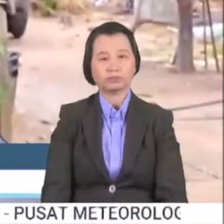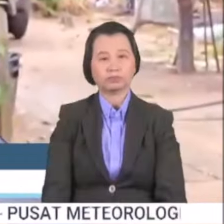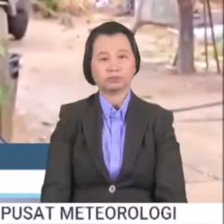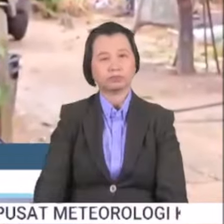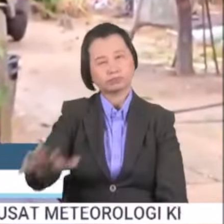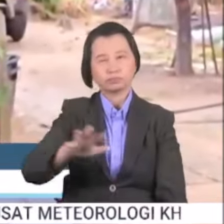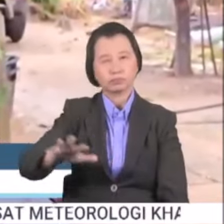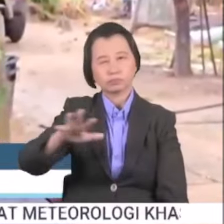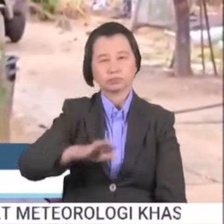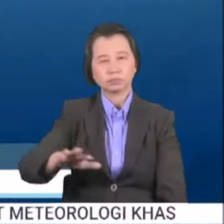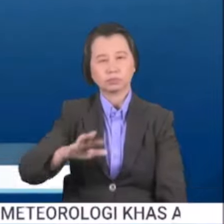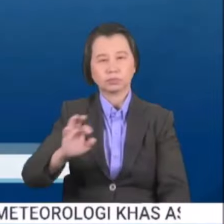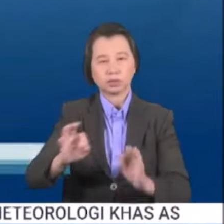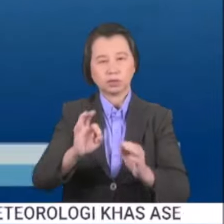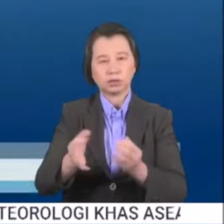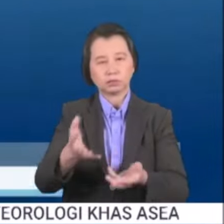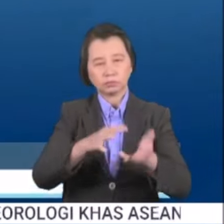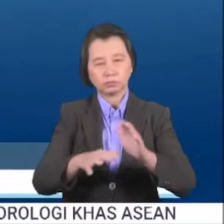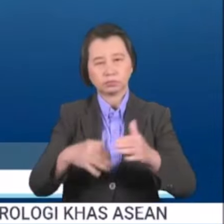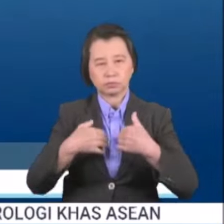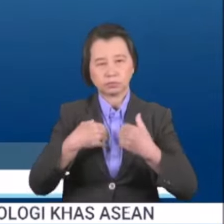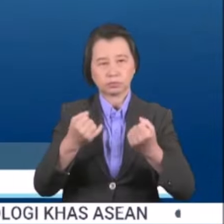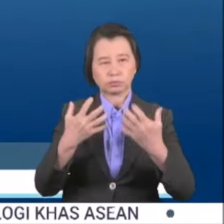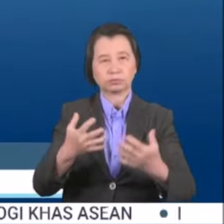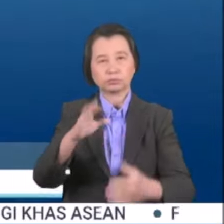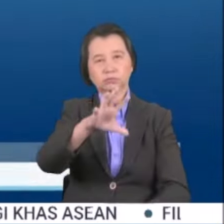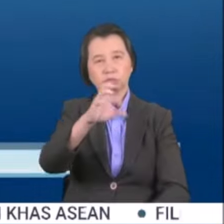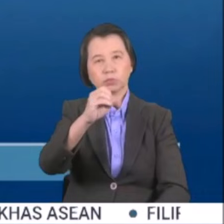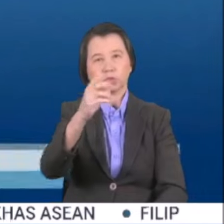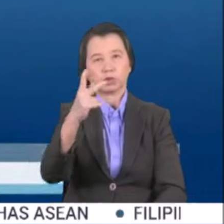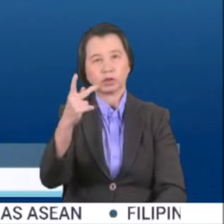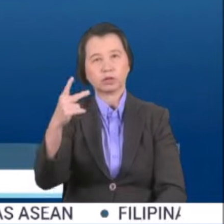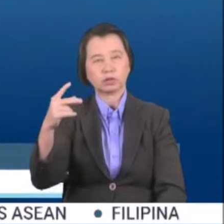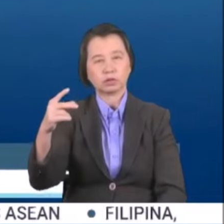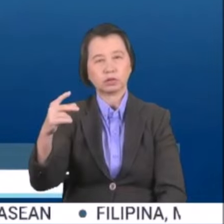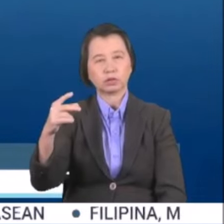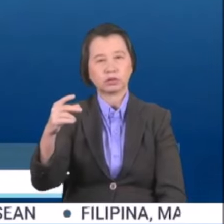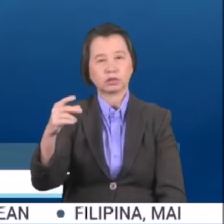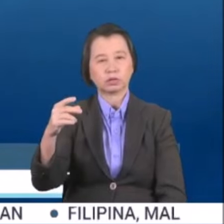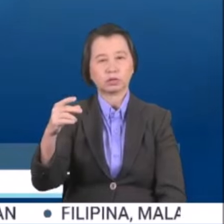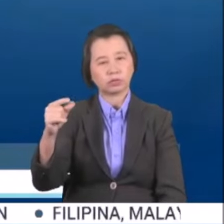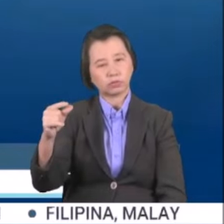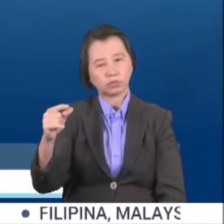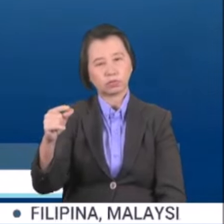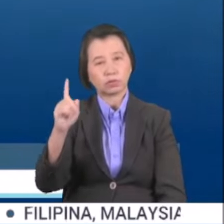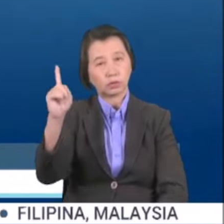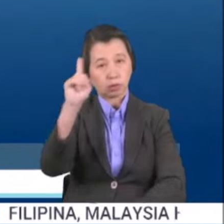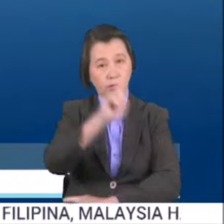kurang anggaran dalam kalau kacang buncis itu ada dalam 50 kilo. Sehari.